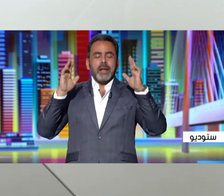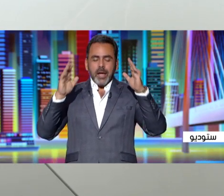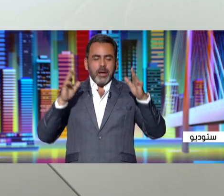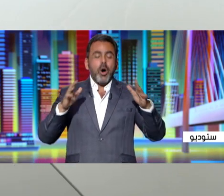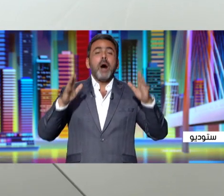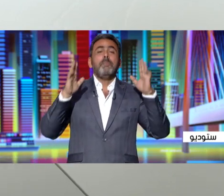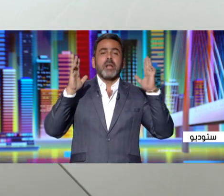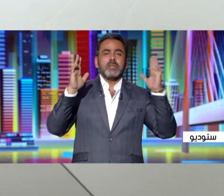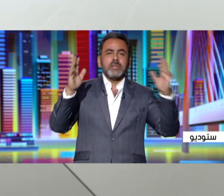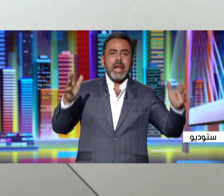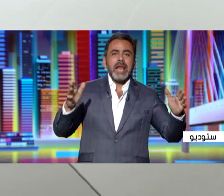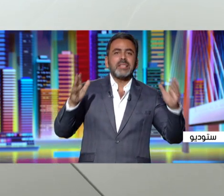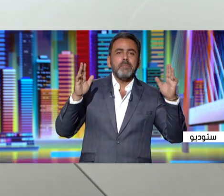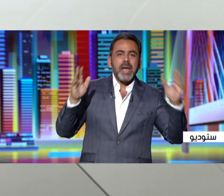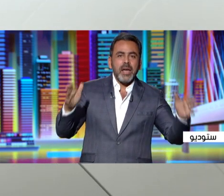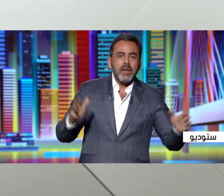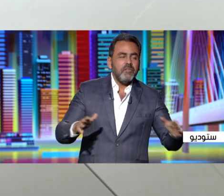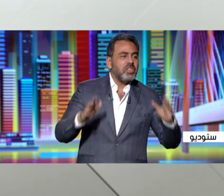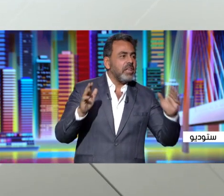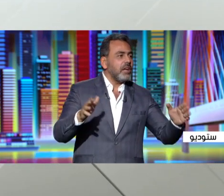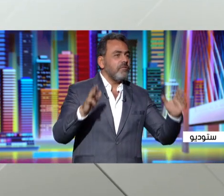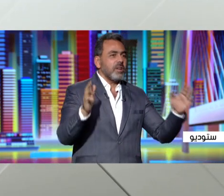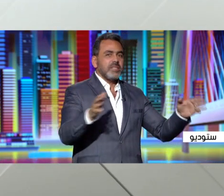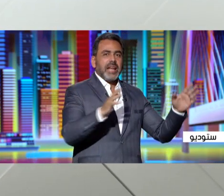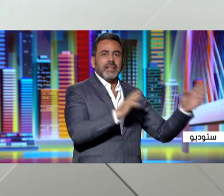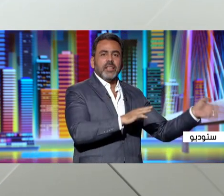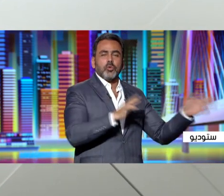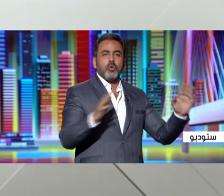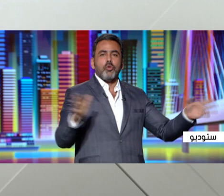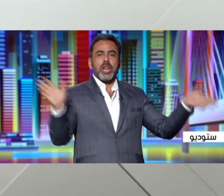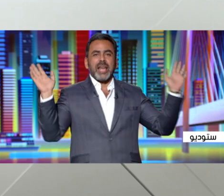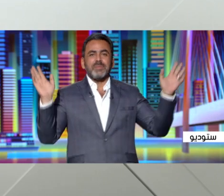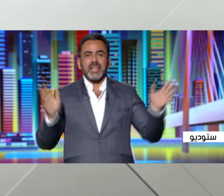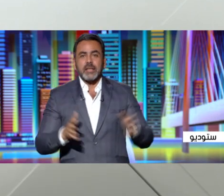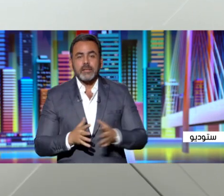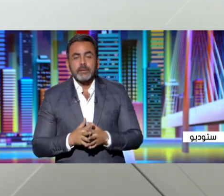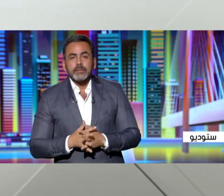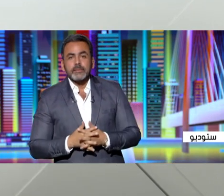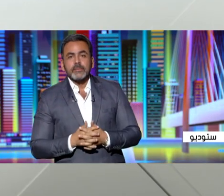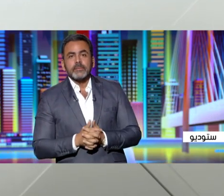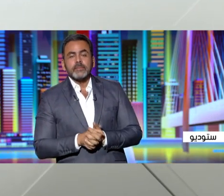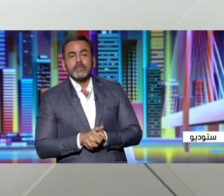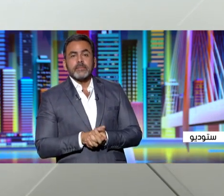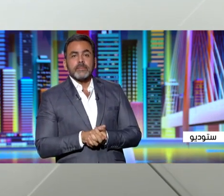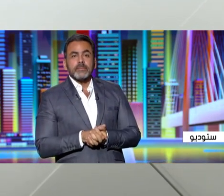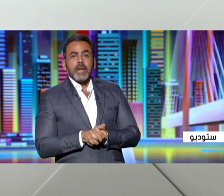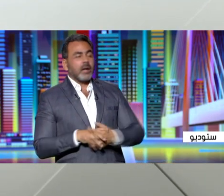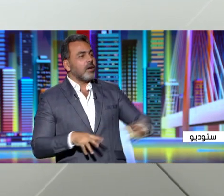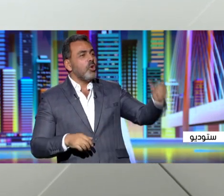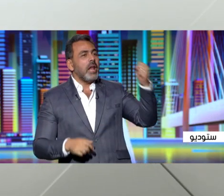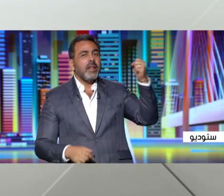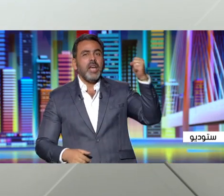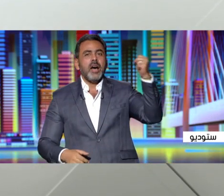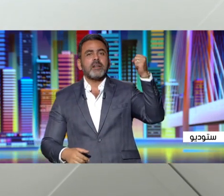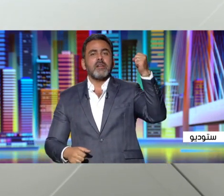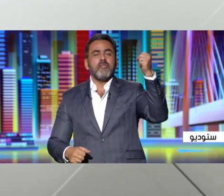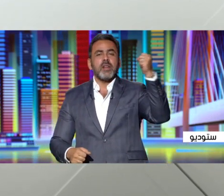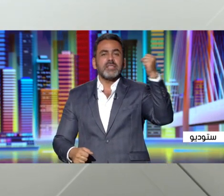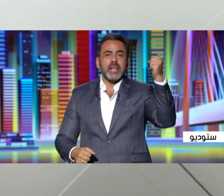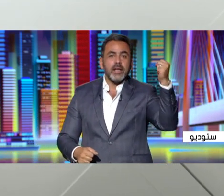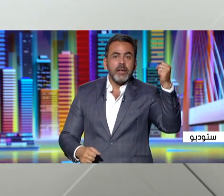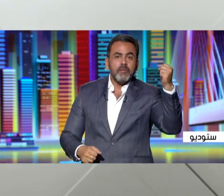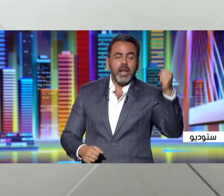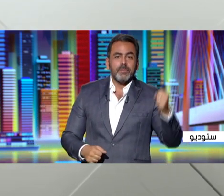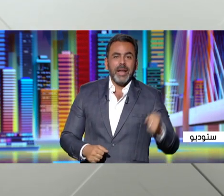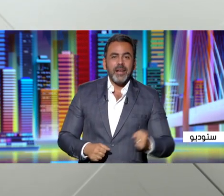واكبر وابرز الاسماء في تاريخ فرنسا الحديث والجمهوريه الخامسه الرجل الذي حرر